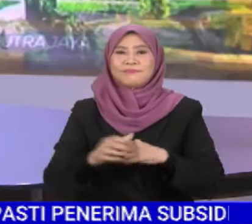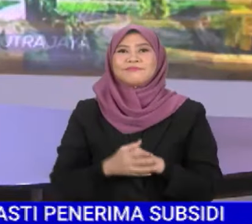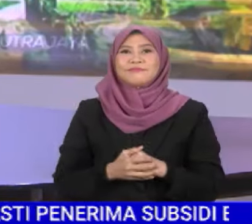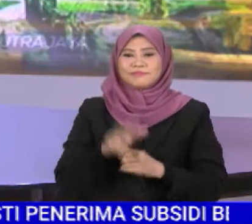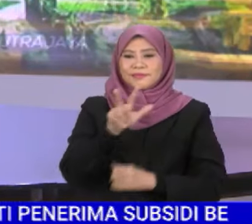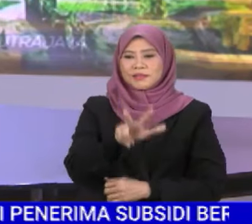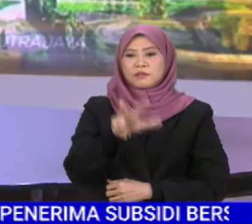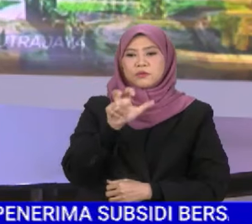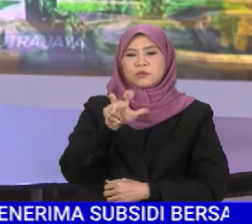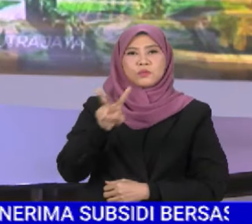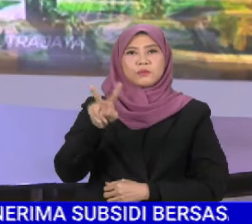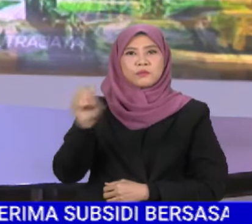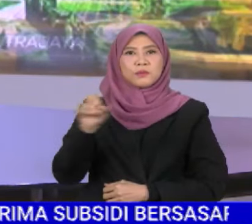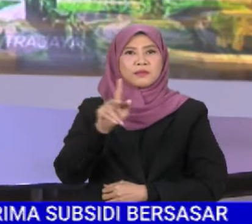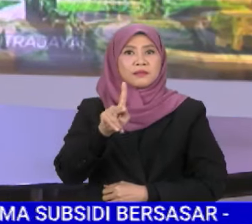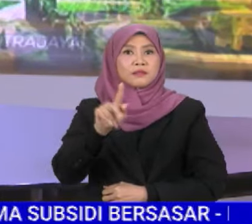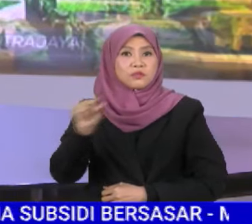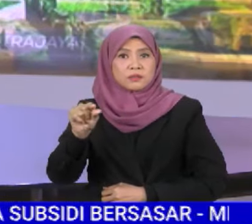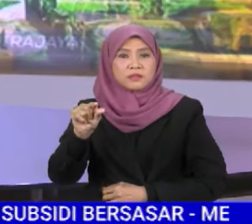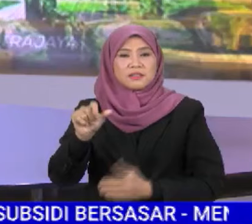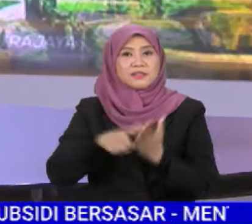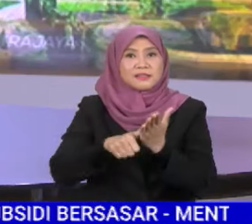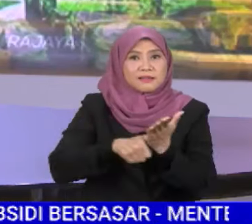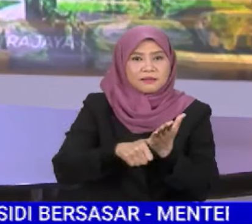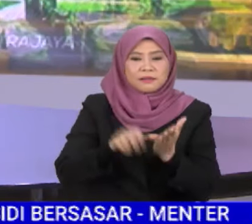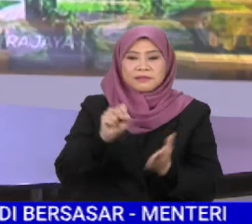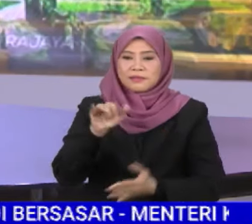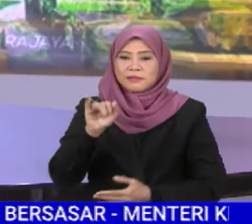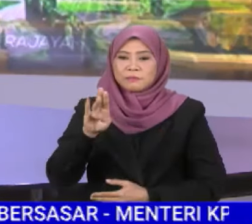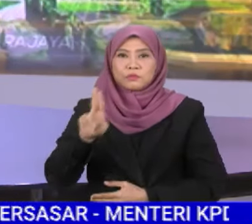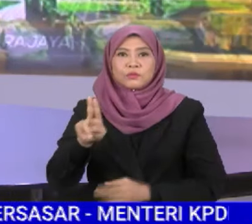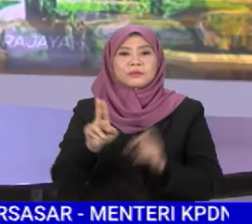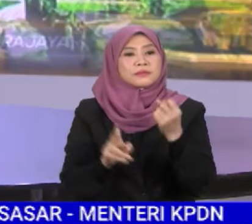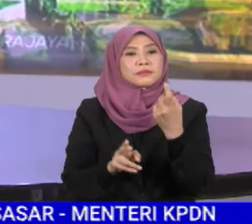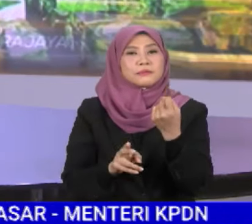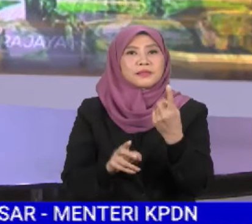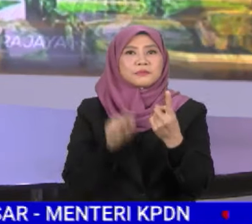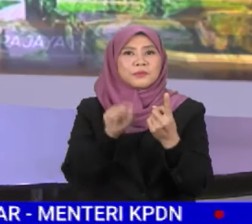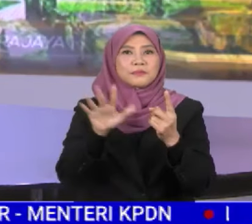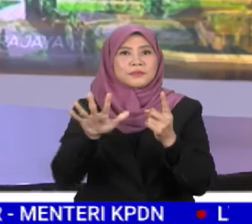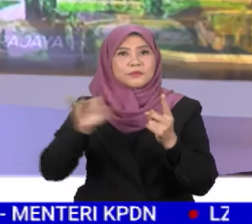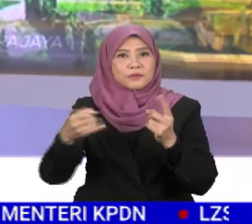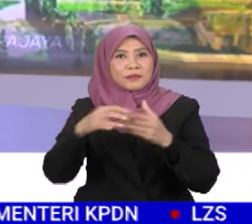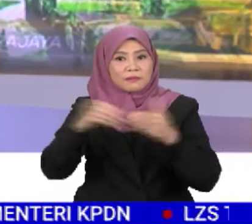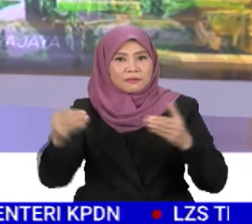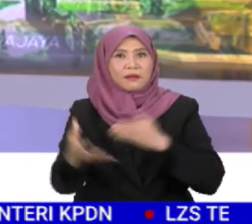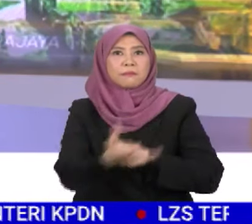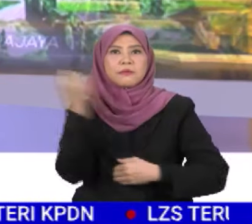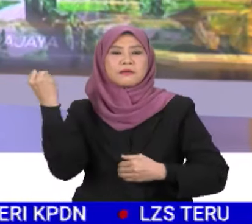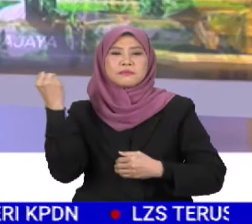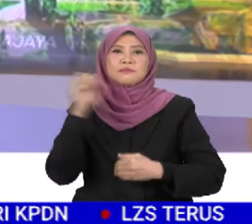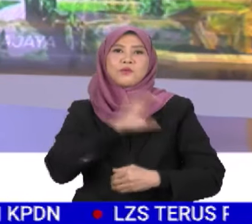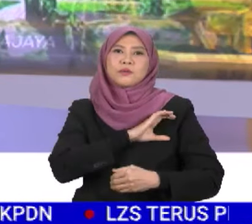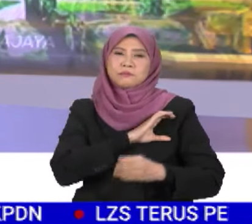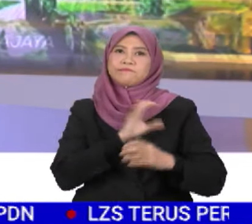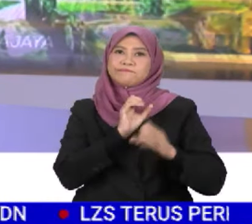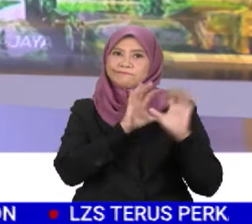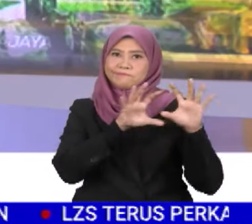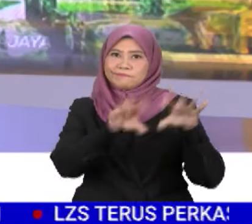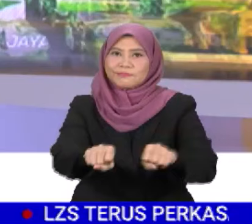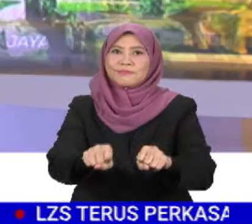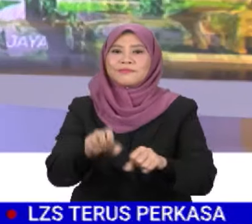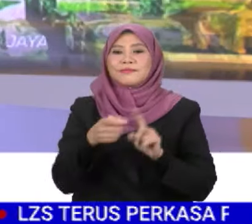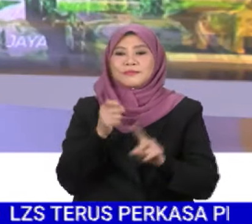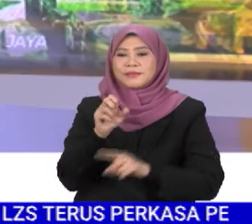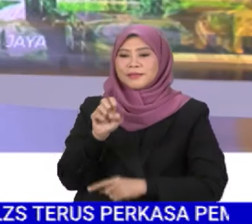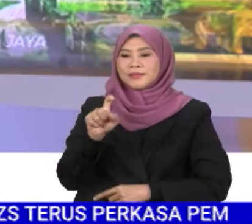320 kg sabu bernilai 11 ukuran 5 juta Ringgit dirampas hasil serbuan pulis Kuala Lumpur di